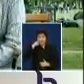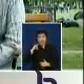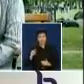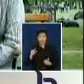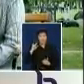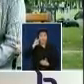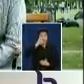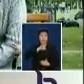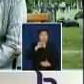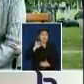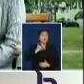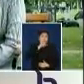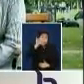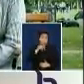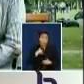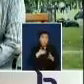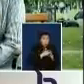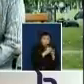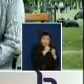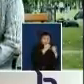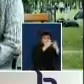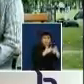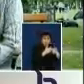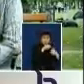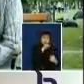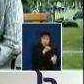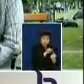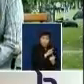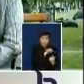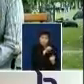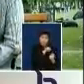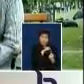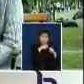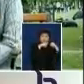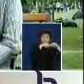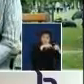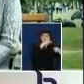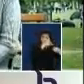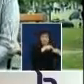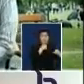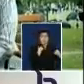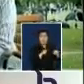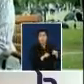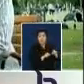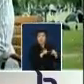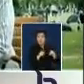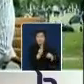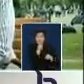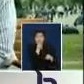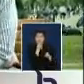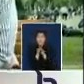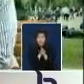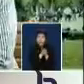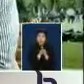นในต่างประเทศก็จะมีหลายอุตสาหกรรมทีเดียวค่ะอย่างเช่นอุตสาหกรรมทางด้านของพลังงานก็มีแล้วก็อุตสาหกรรมอาหารซึ่งเ